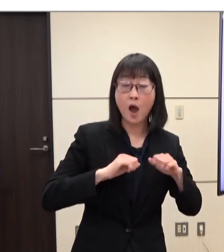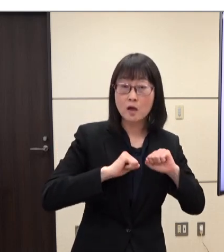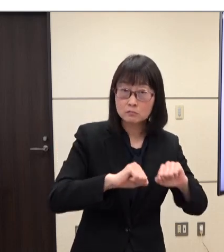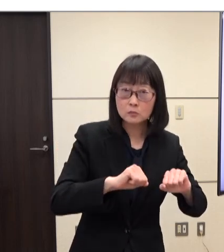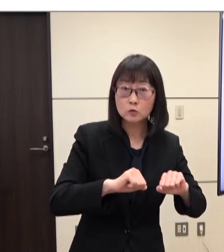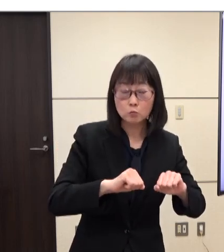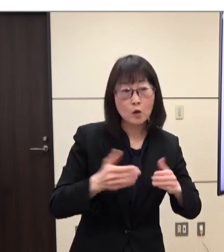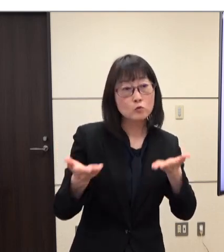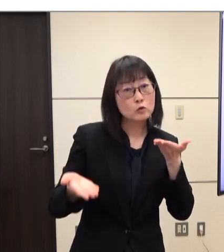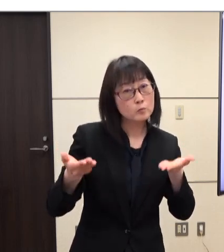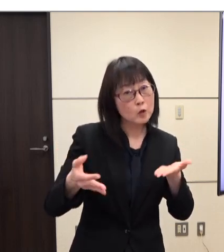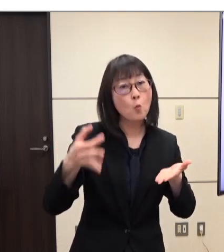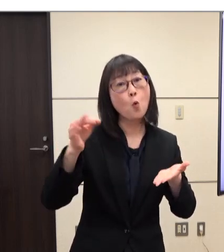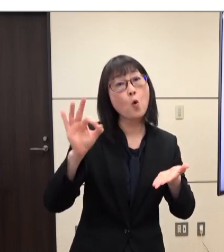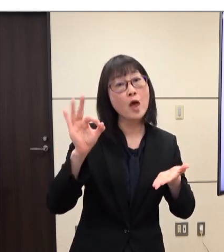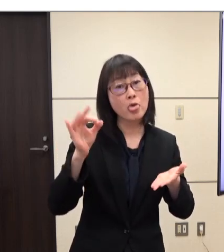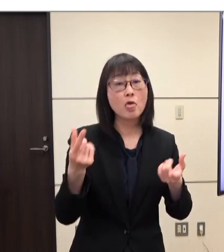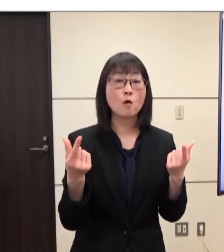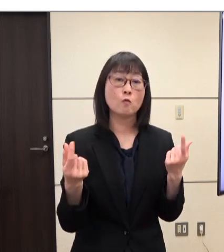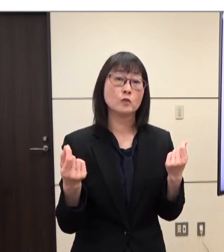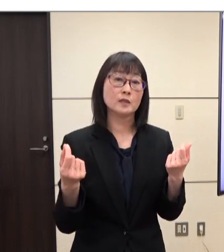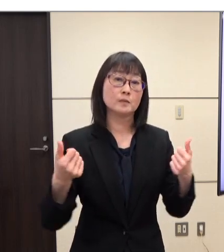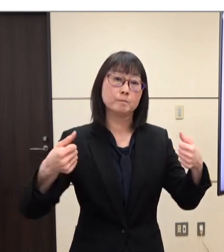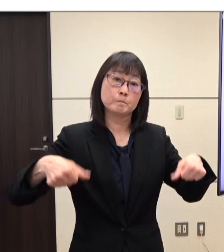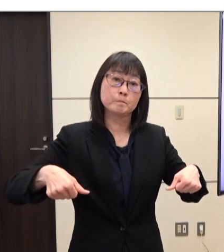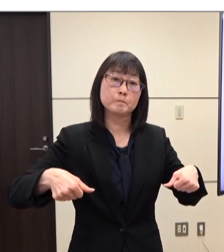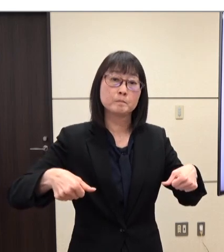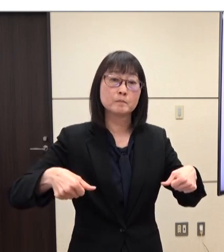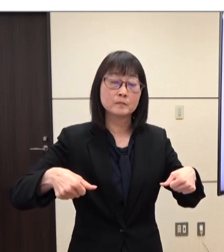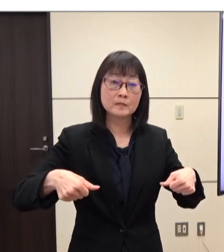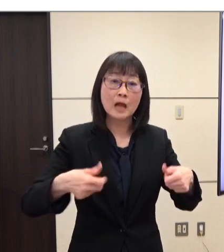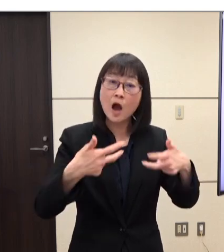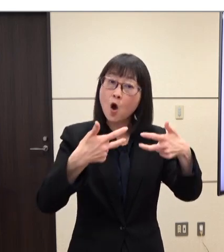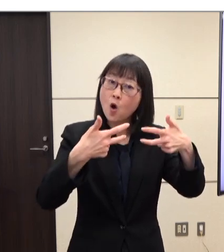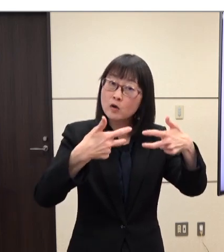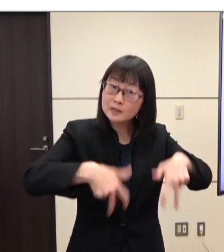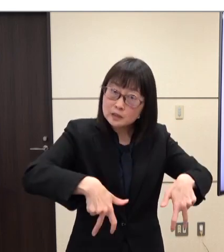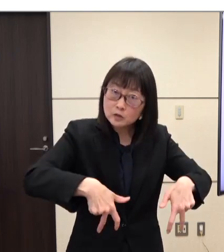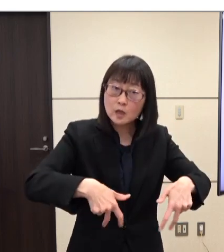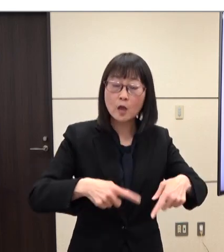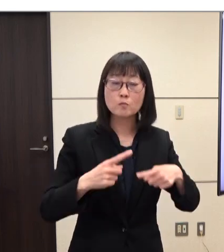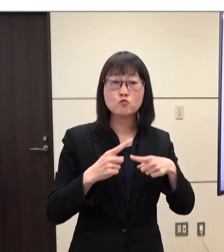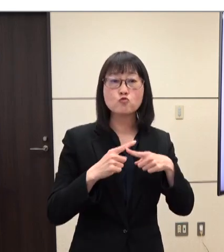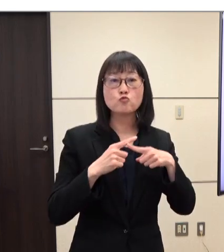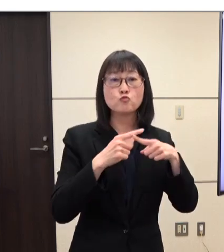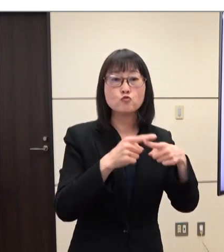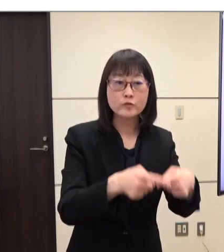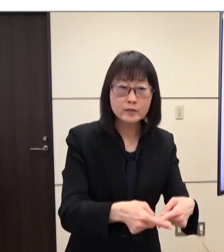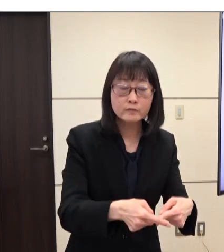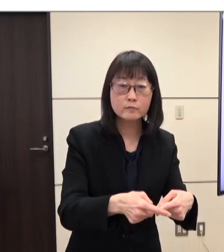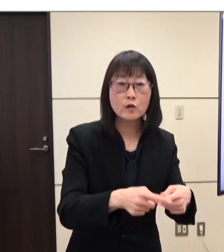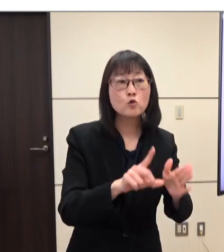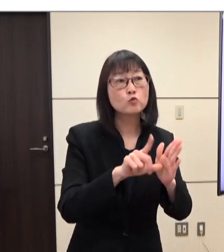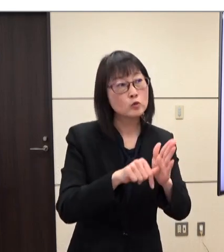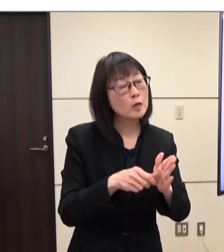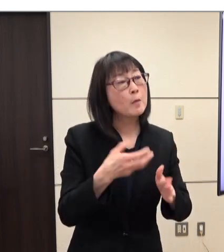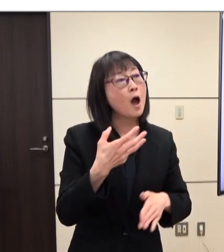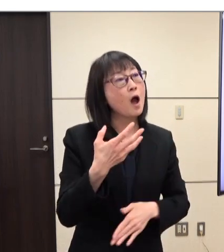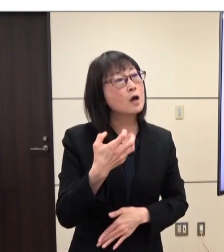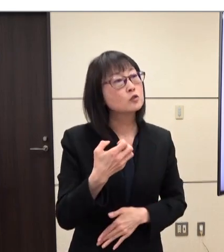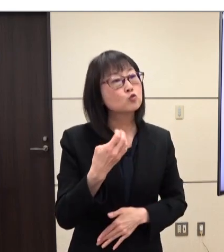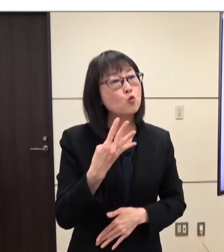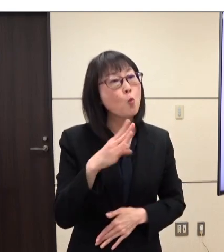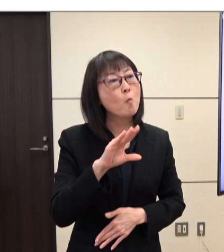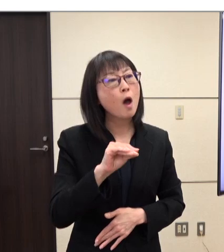ステム、あるいはこれだけ効果の出るシステムをですね、導入する経費としては非常に安く上がっているだろうというふうにも思います